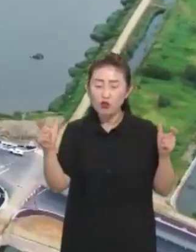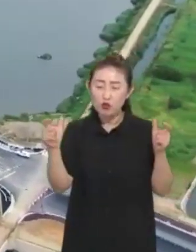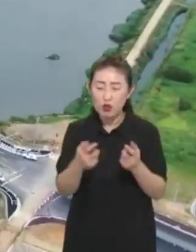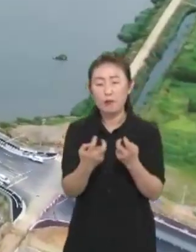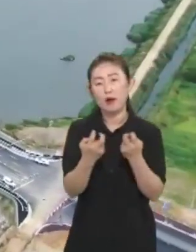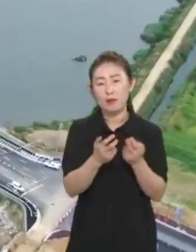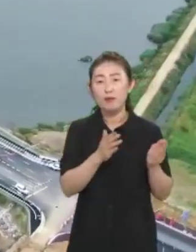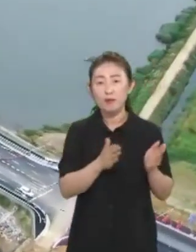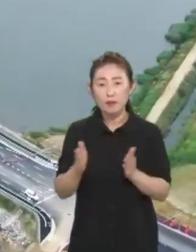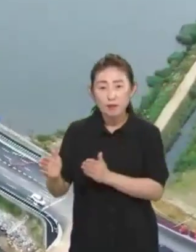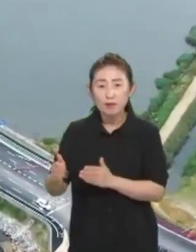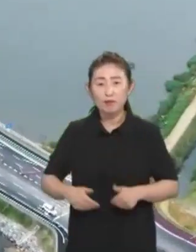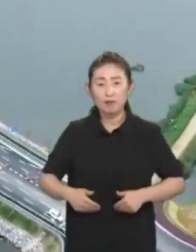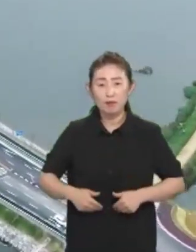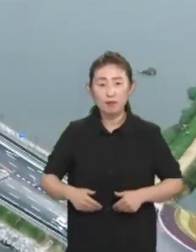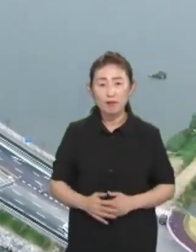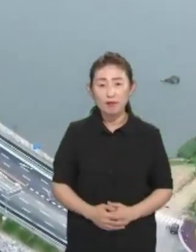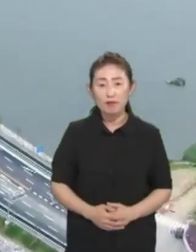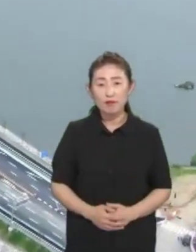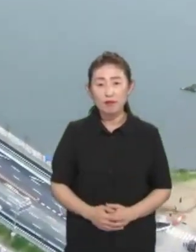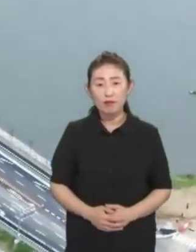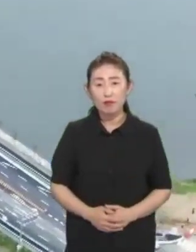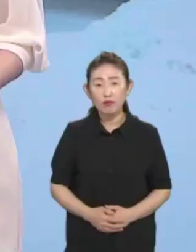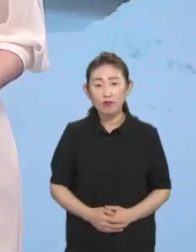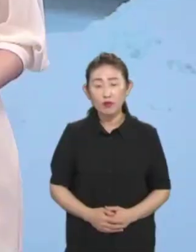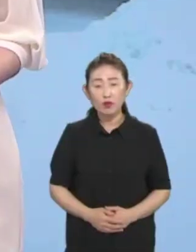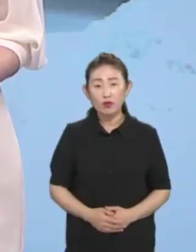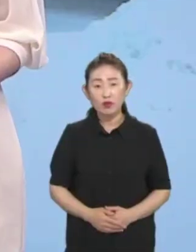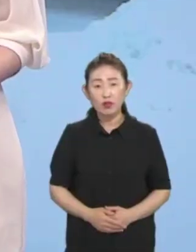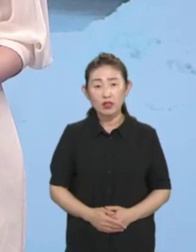보입니다. TJB 강진원입니다.